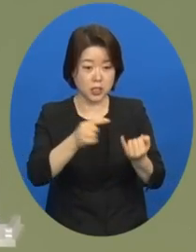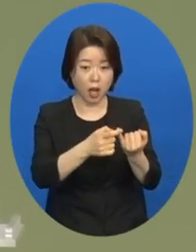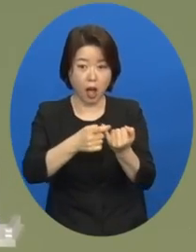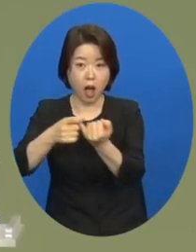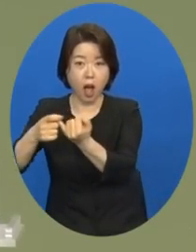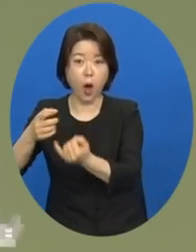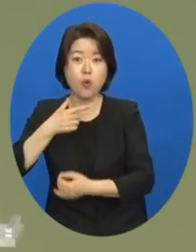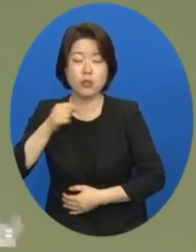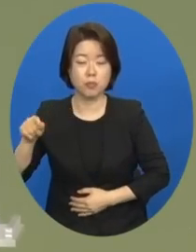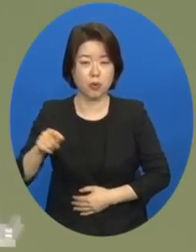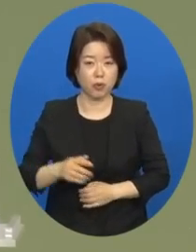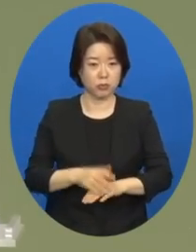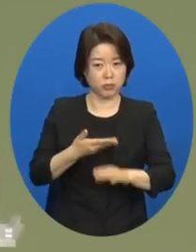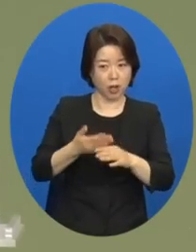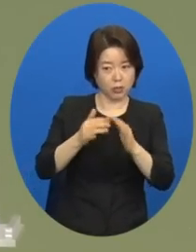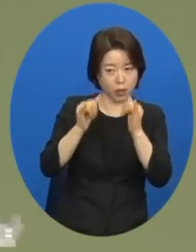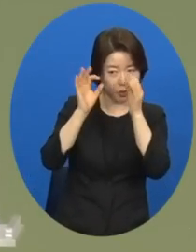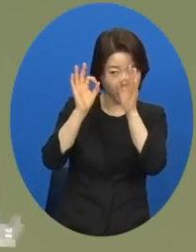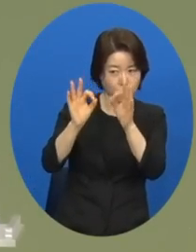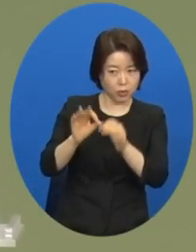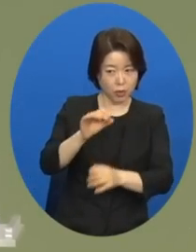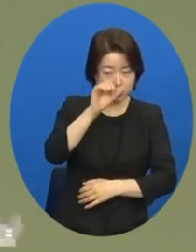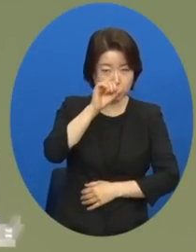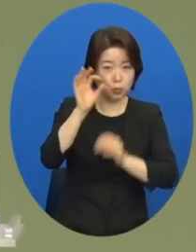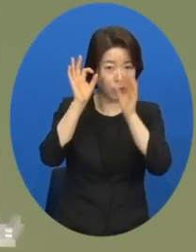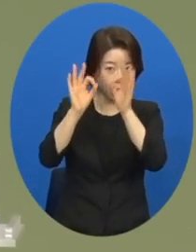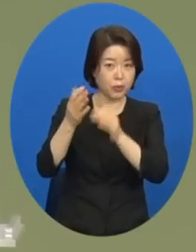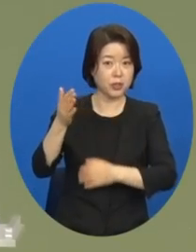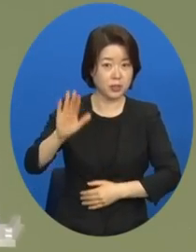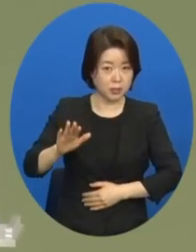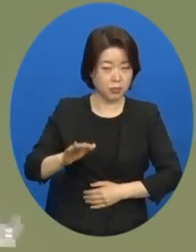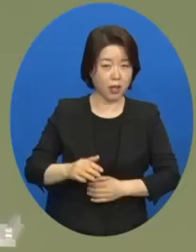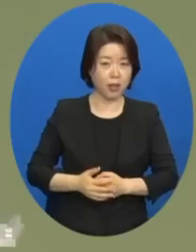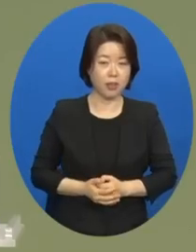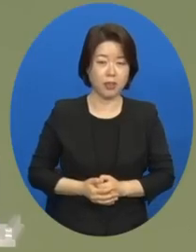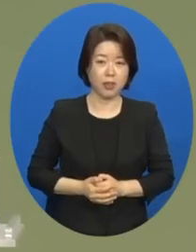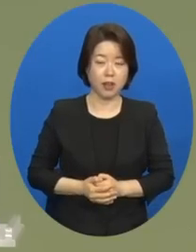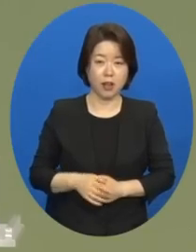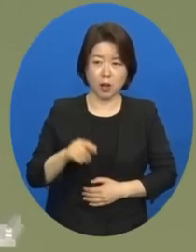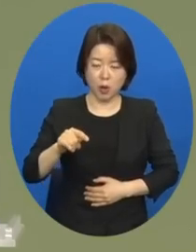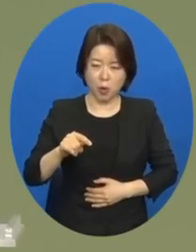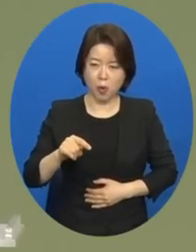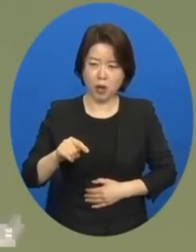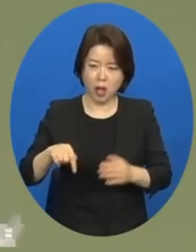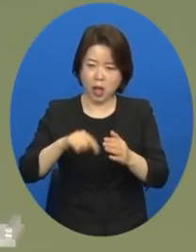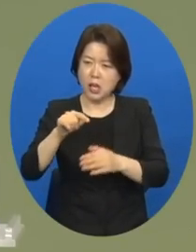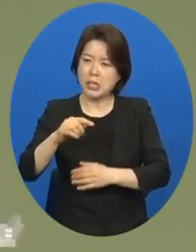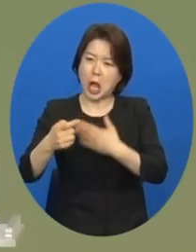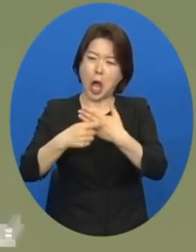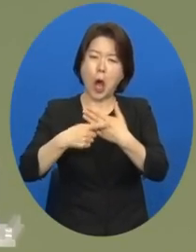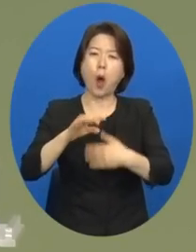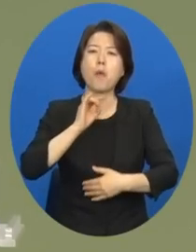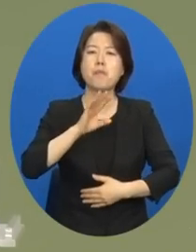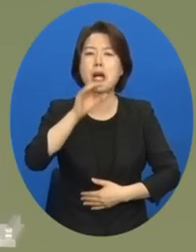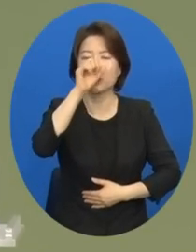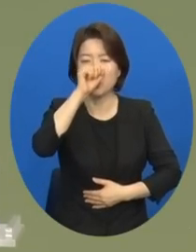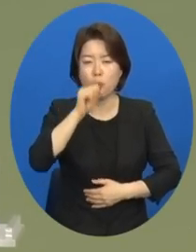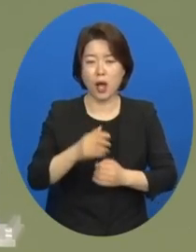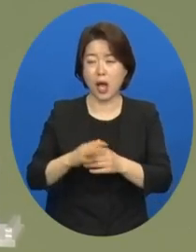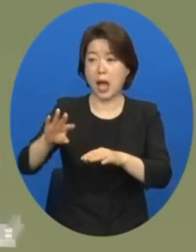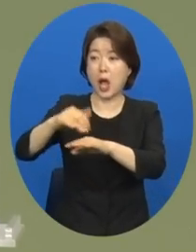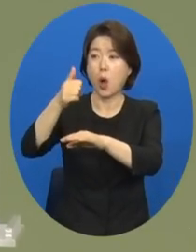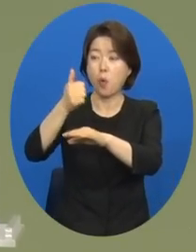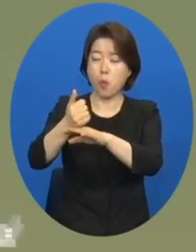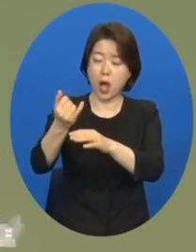남들이 보기에는 좋아 보여도 사실은 비단 치마 속에 넝마인 거예요 바로의 첩이 되었다면